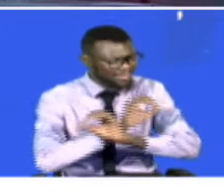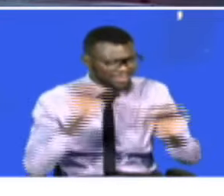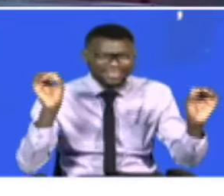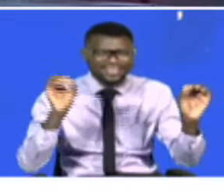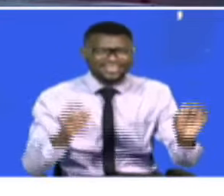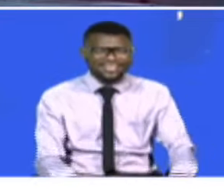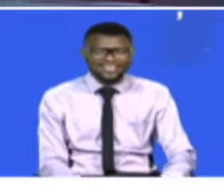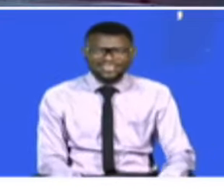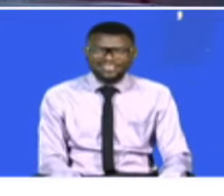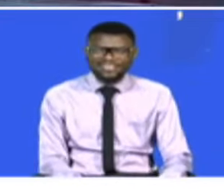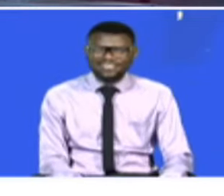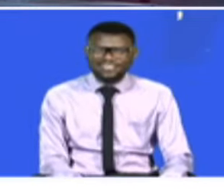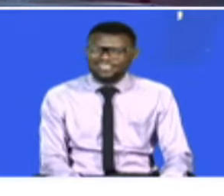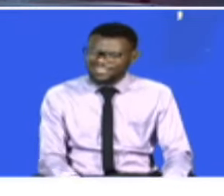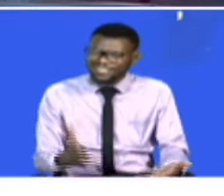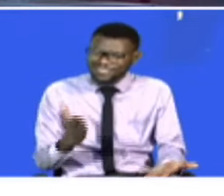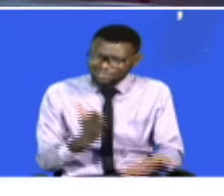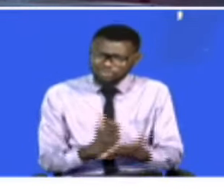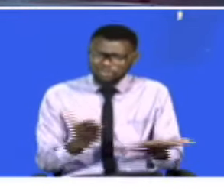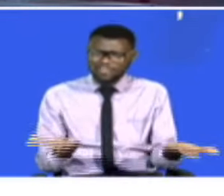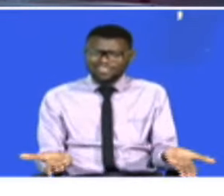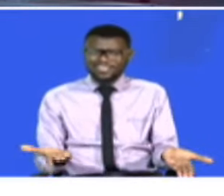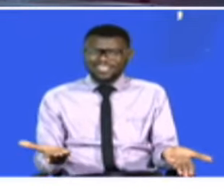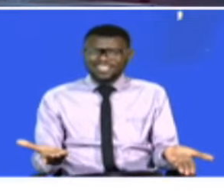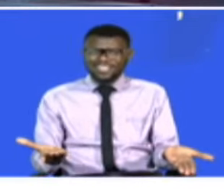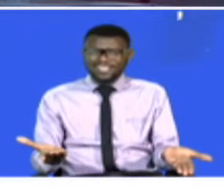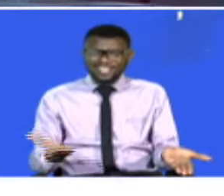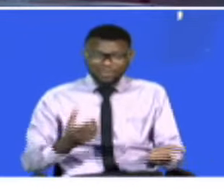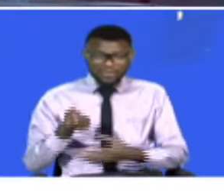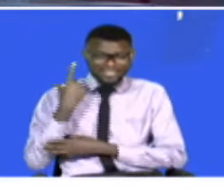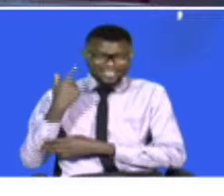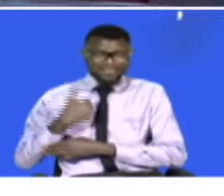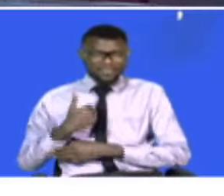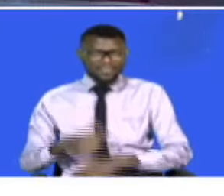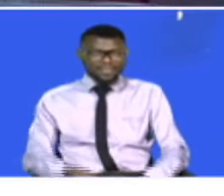nawe. Ndio hivyo bwana. Ushanipata lakini.